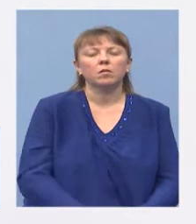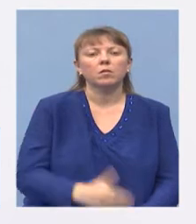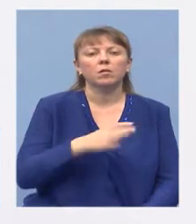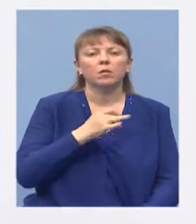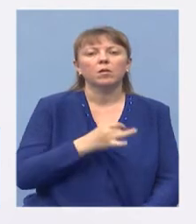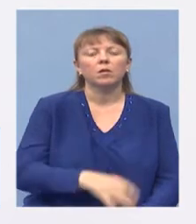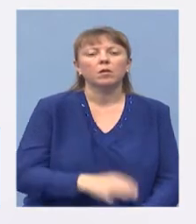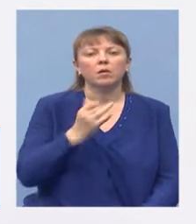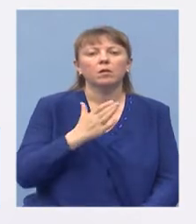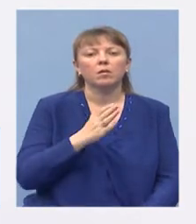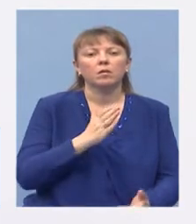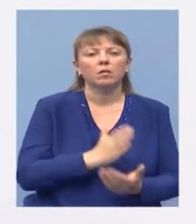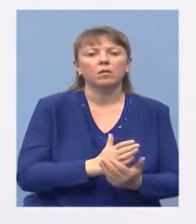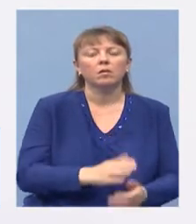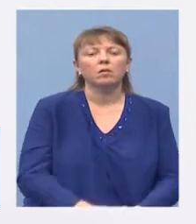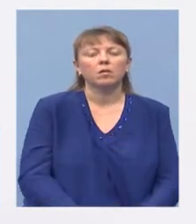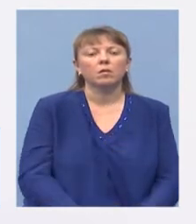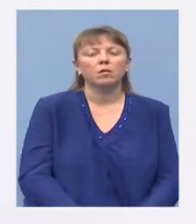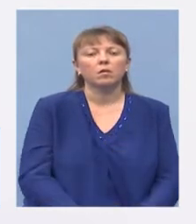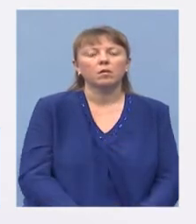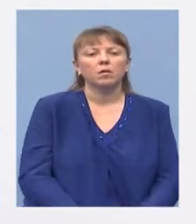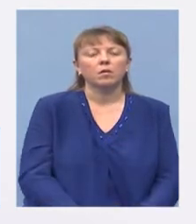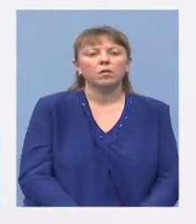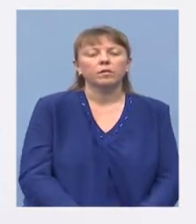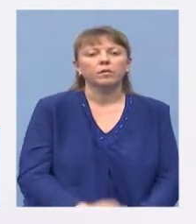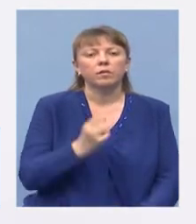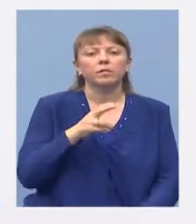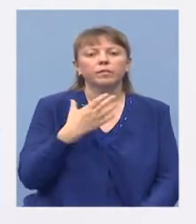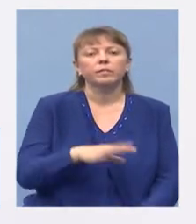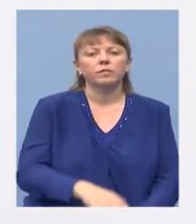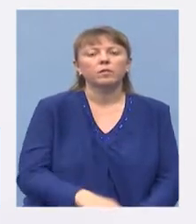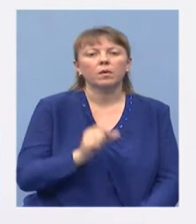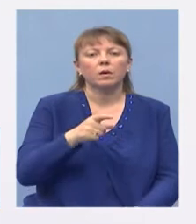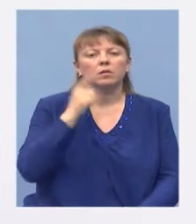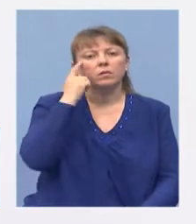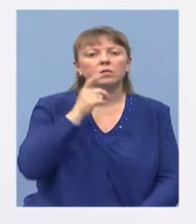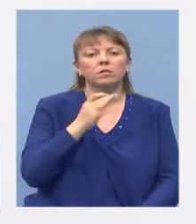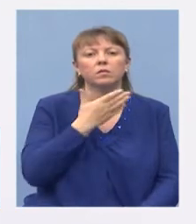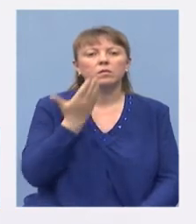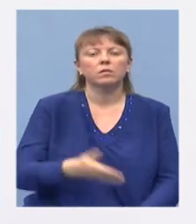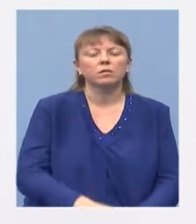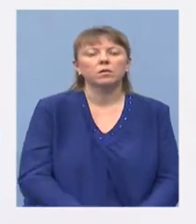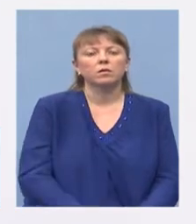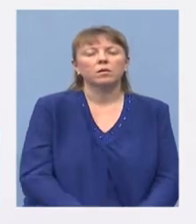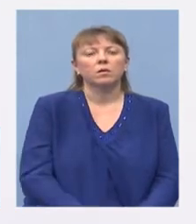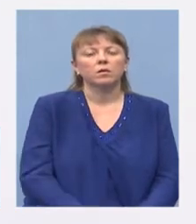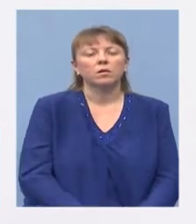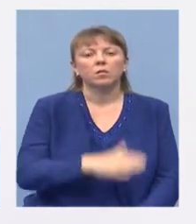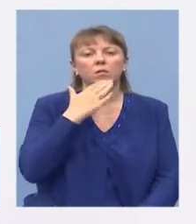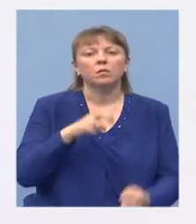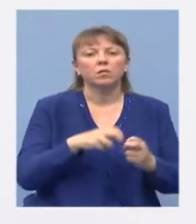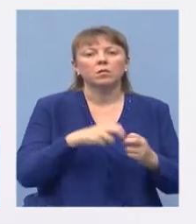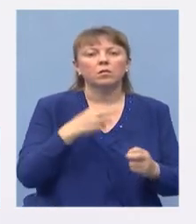есть определенный архив у этих частных ТО и ИП. Ну, сами понимаете, архива нет, поэтому очень много